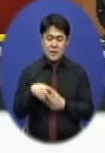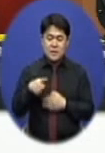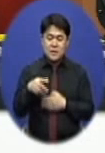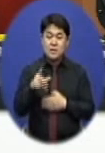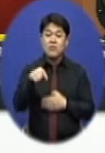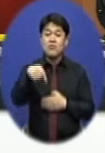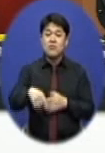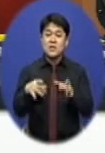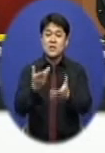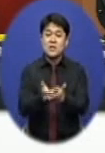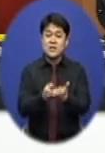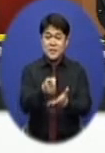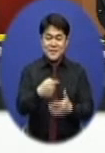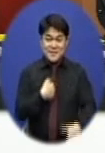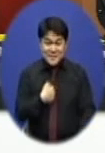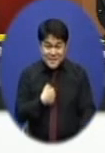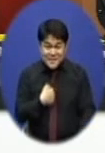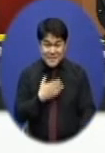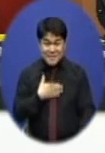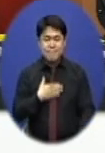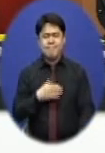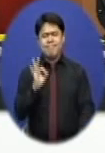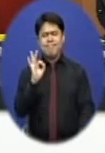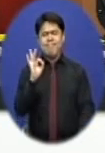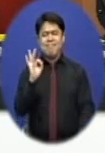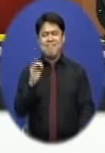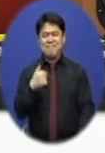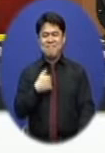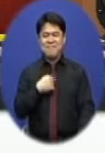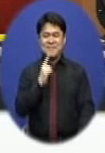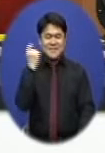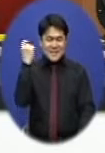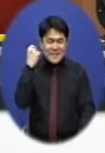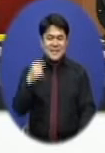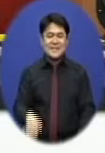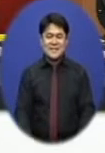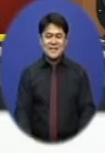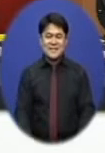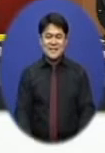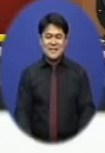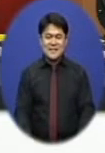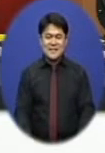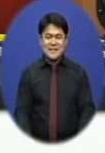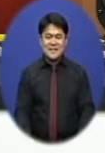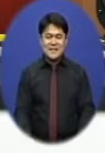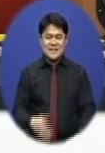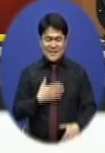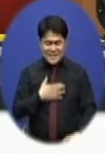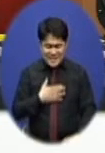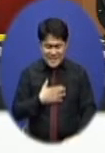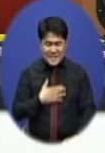서정우님 것도 좀 부탁드릴게요. 아이고 참 나는데 이런 얘기 나오면 네. 좀 찍으세요. 돈 아,